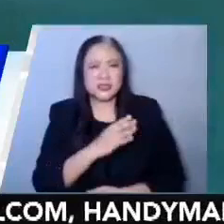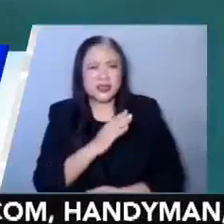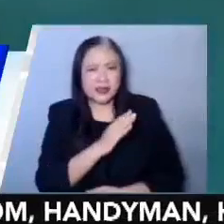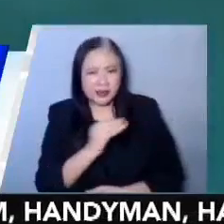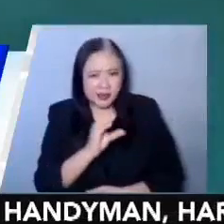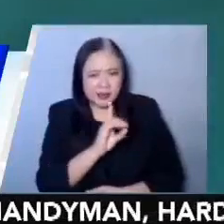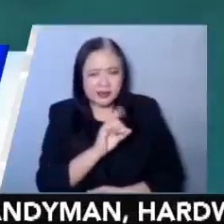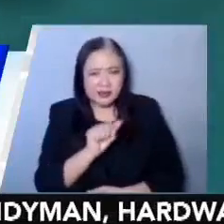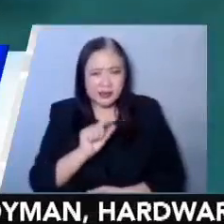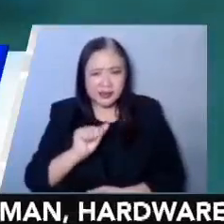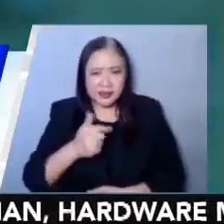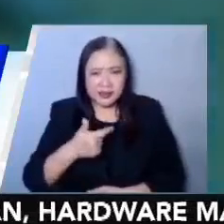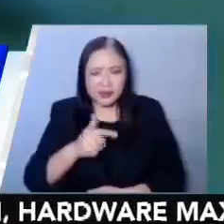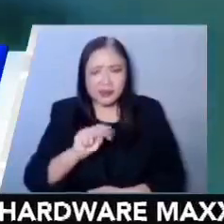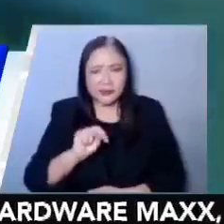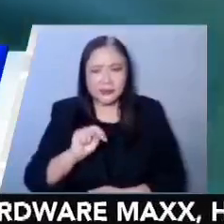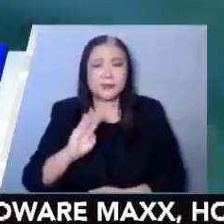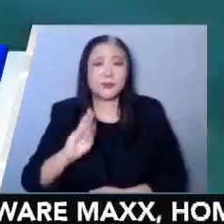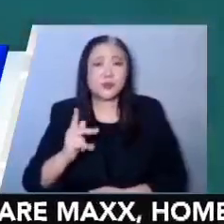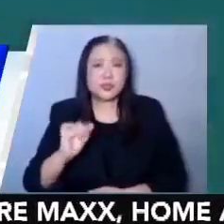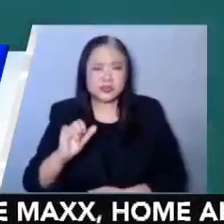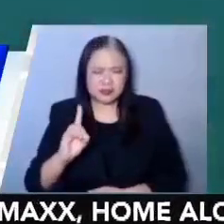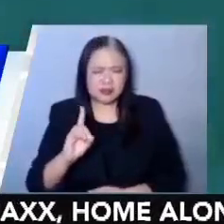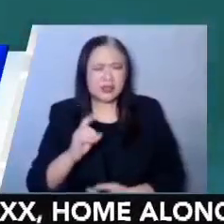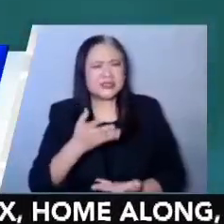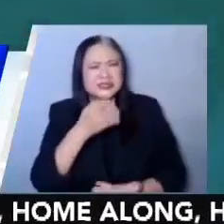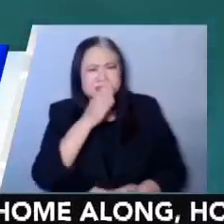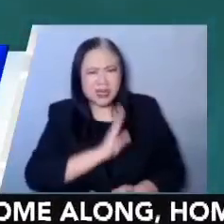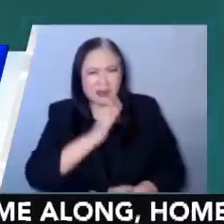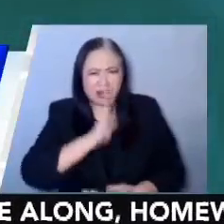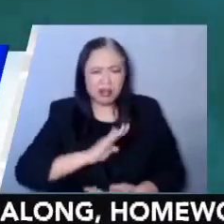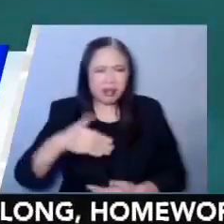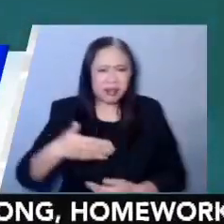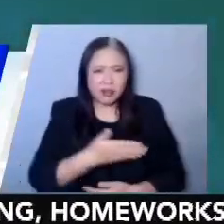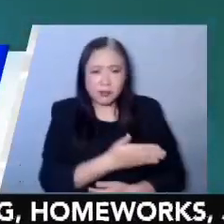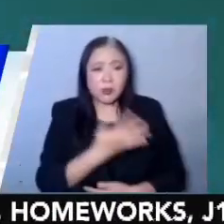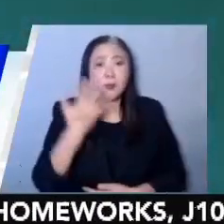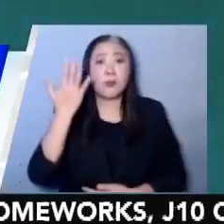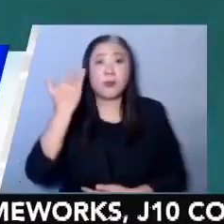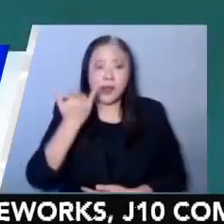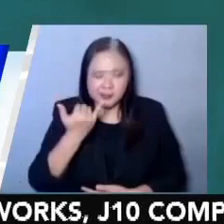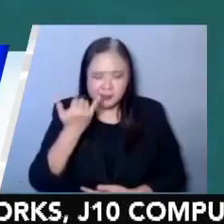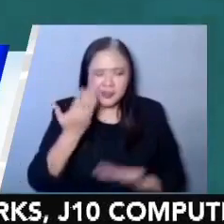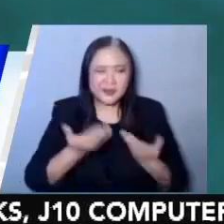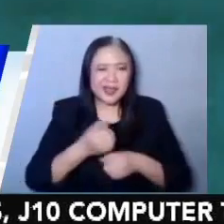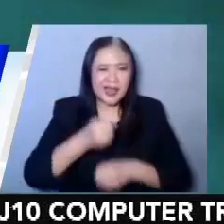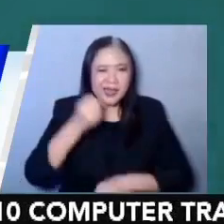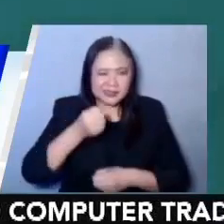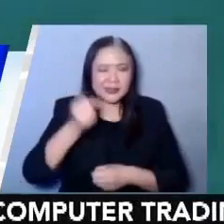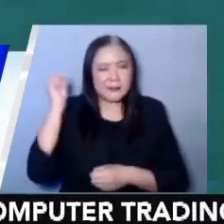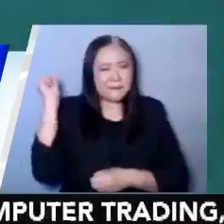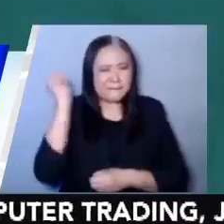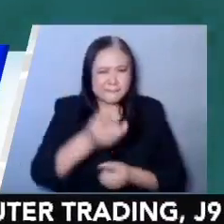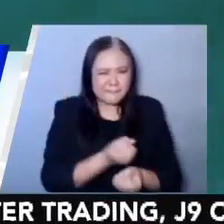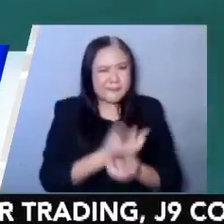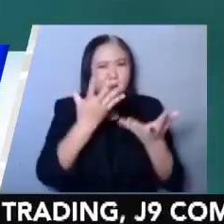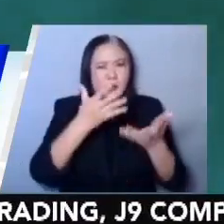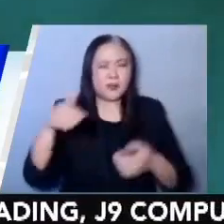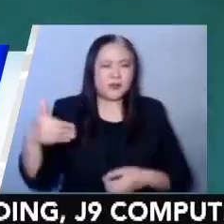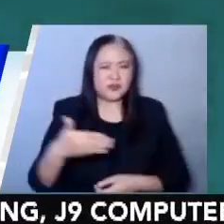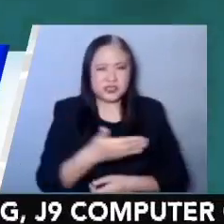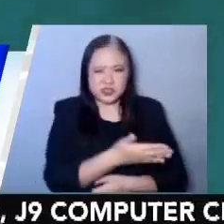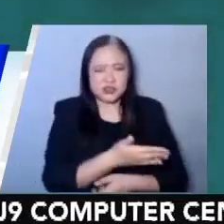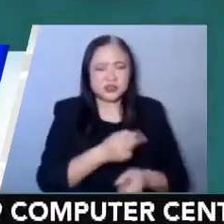na. Hinala ng ilan ang pagkamatay ng mga isda ay dahil umano sa dynamite fishing. Inuulat na ito sa mga otoridad